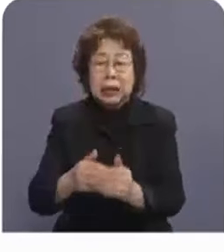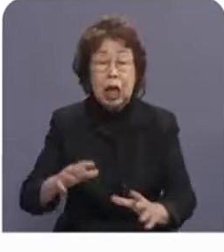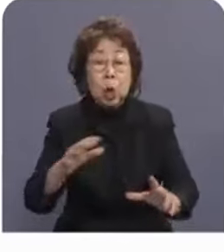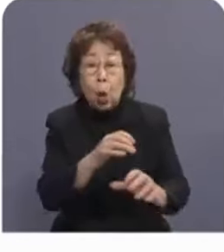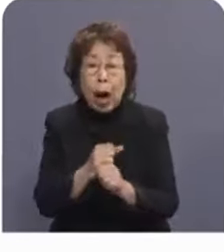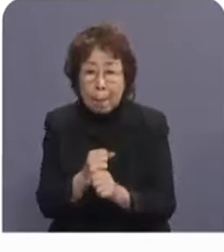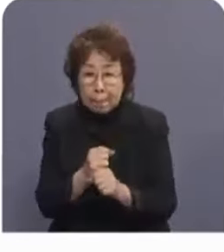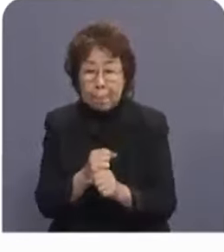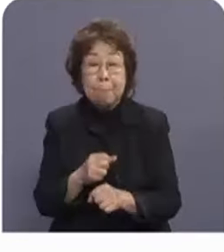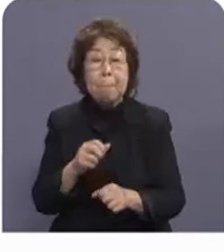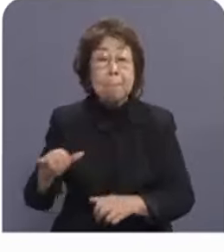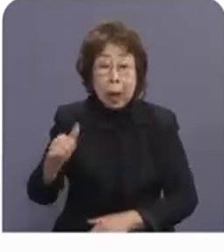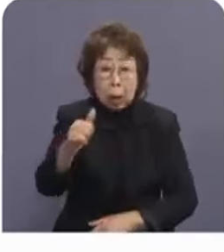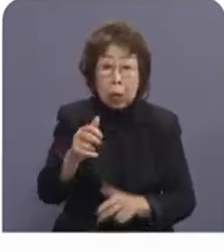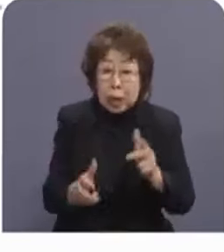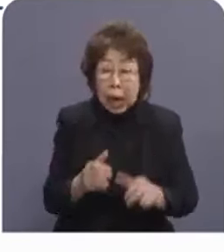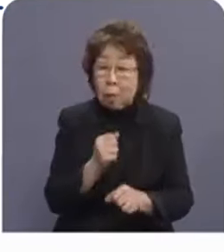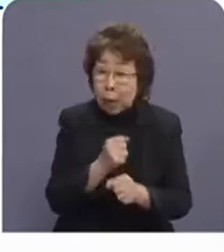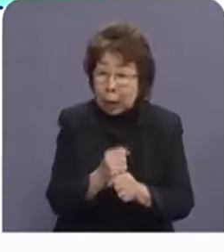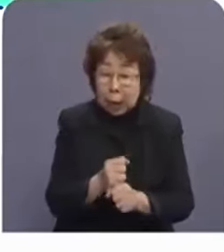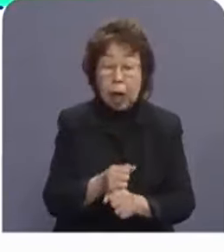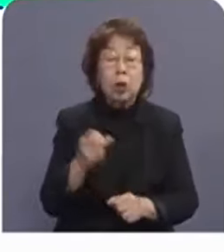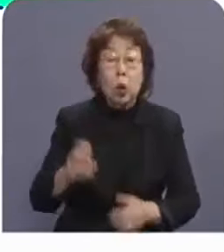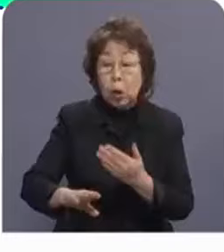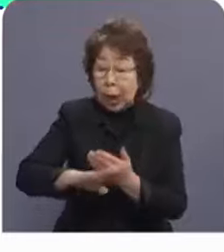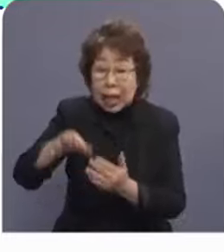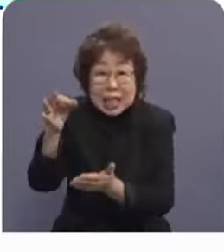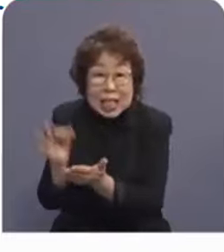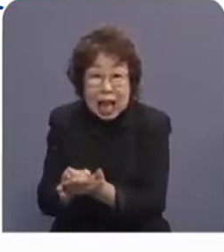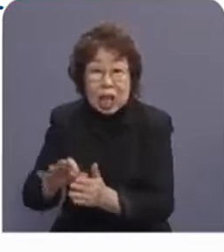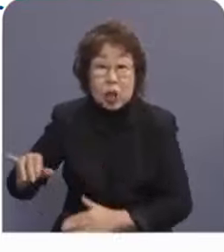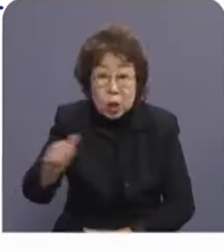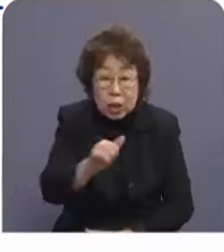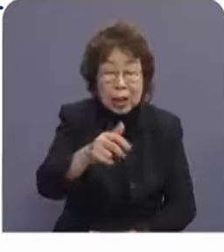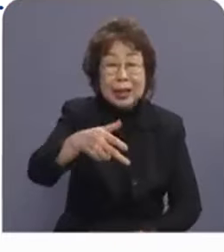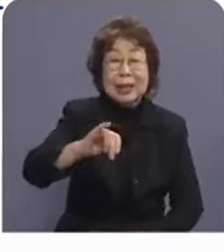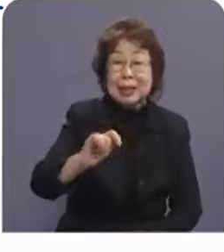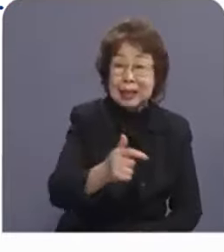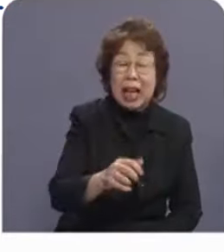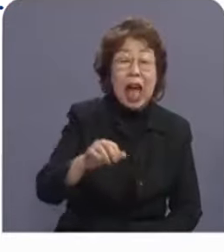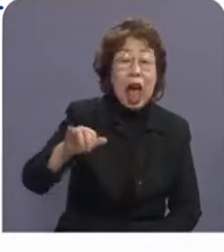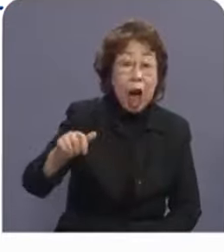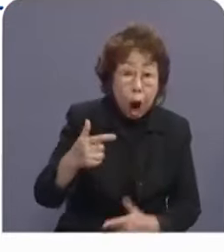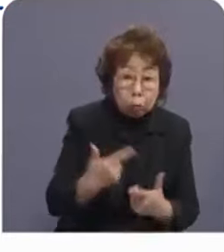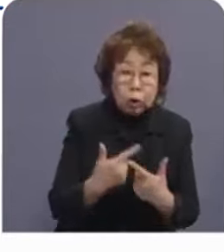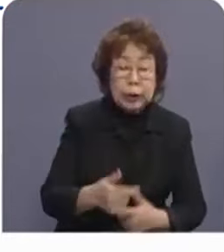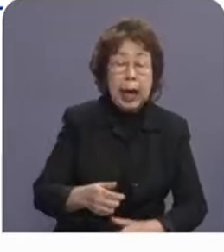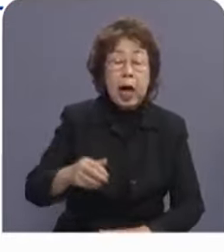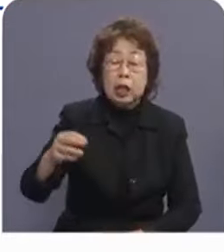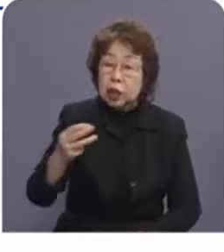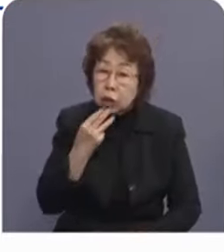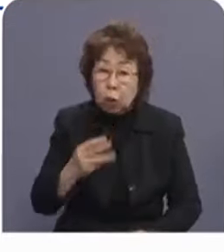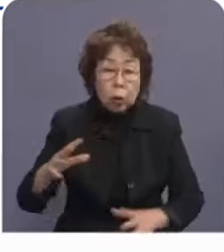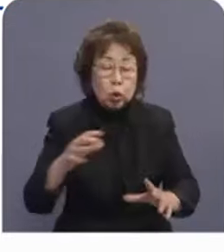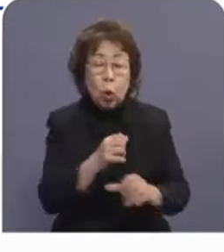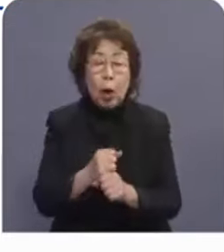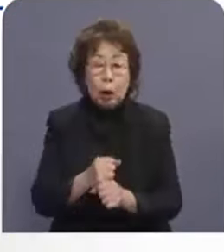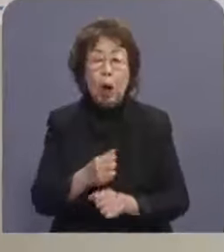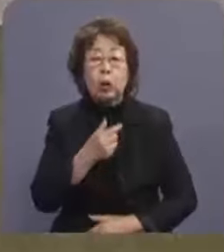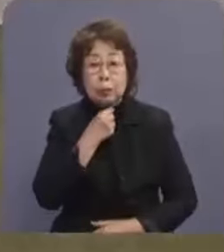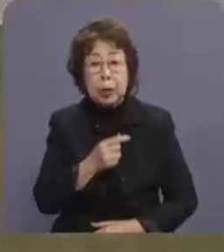대형 항공사를 만들고 손자 회사인 적가 항공사 지내어 에어부산 에어 서울을 통합하겠다는